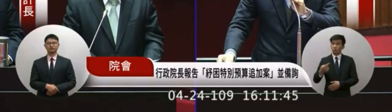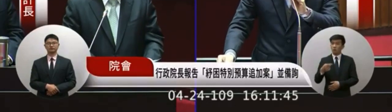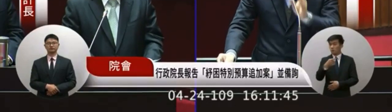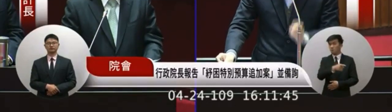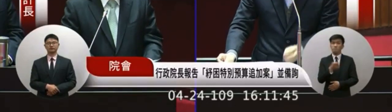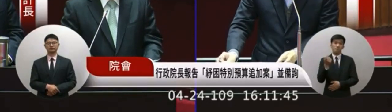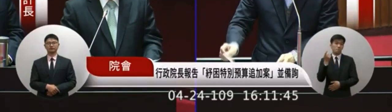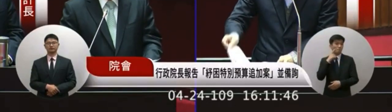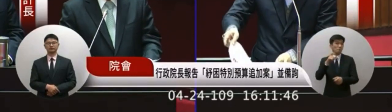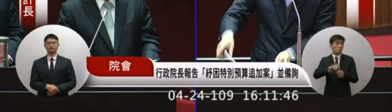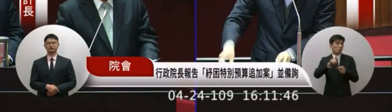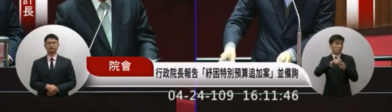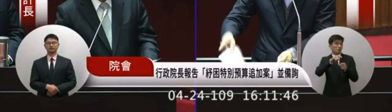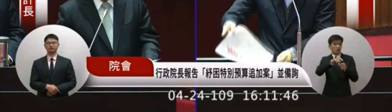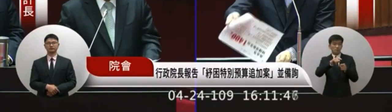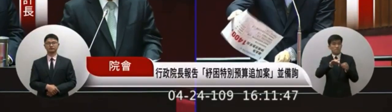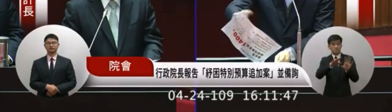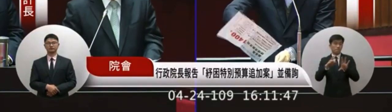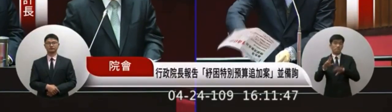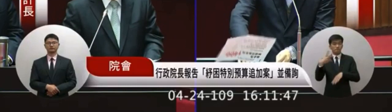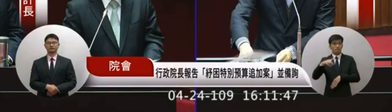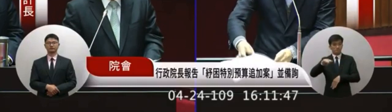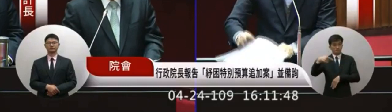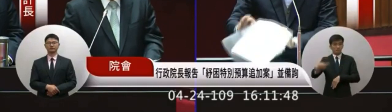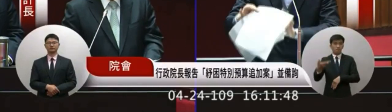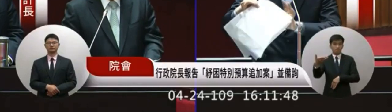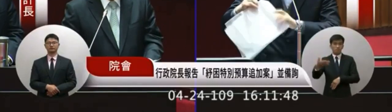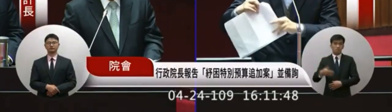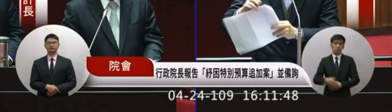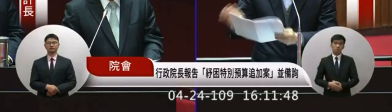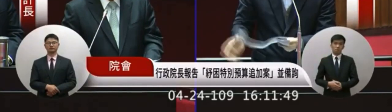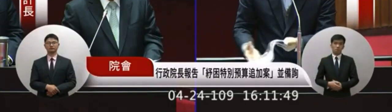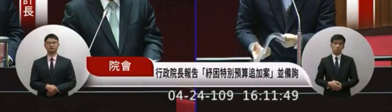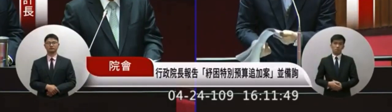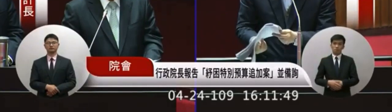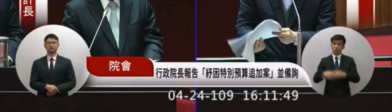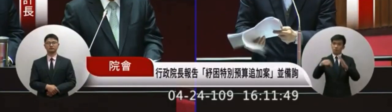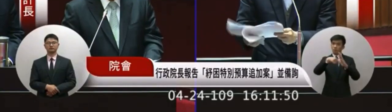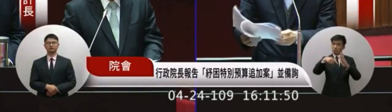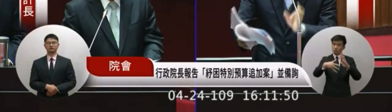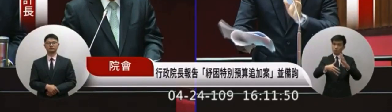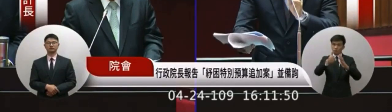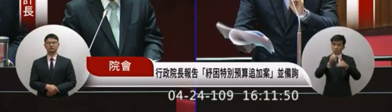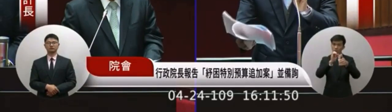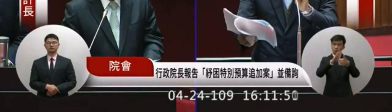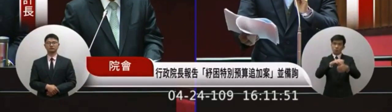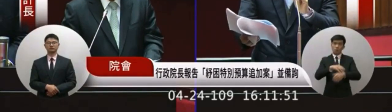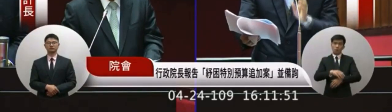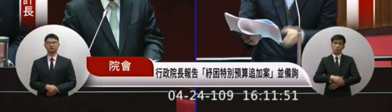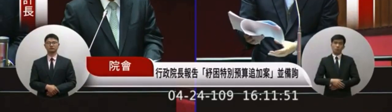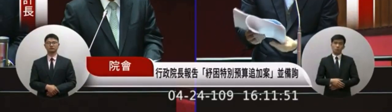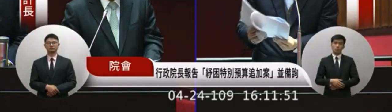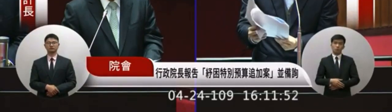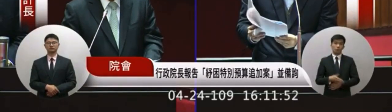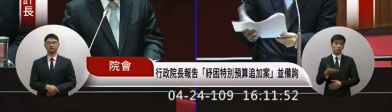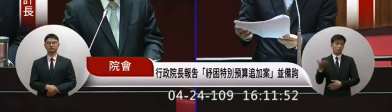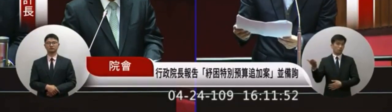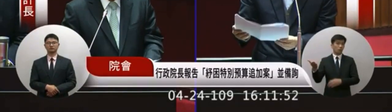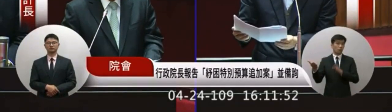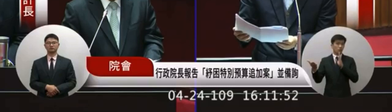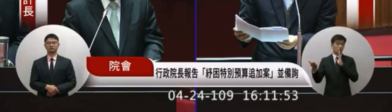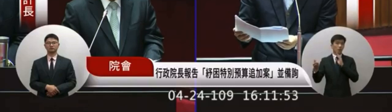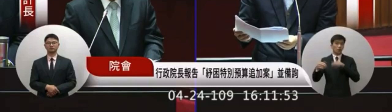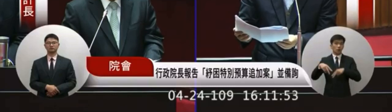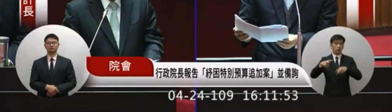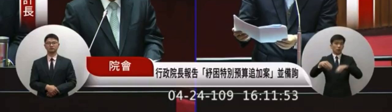碰轰灌水也不是这样子，来往下看，院长， 这个是所谓行